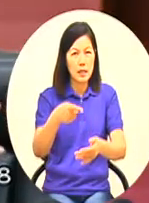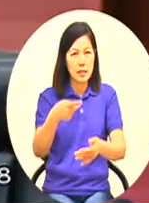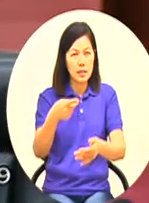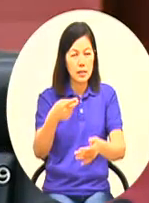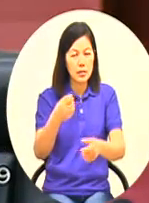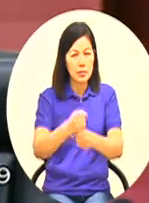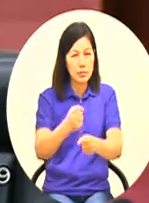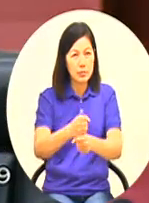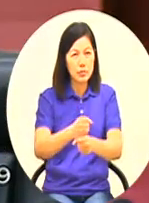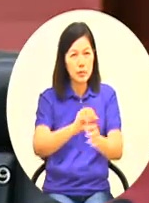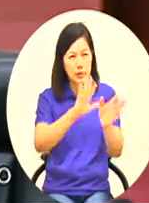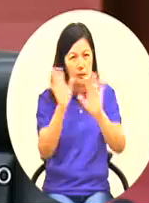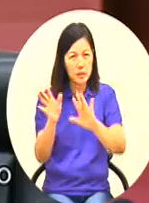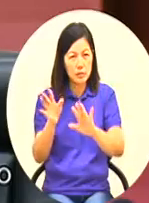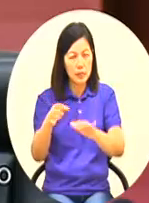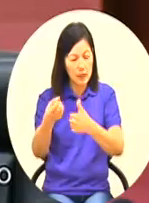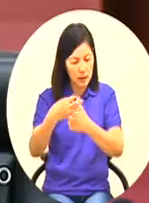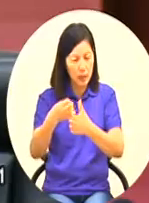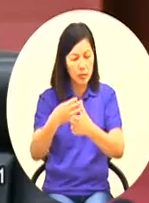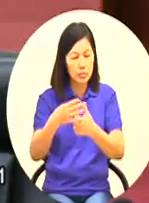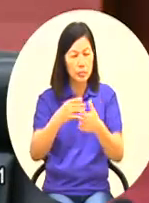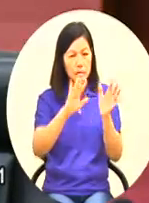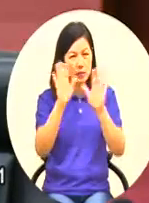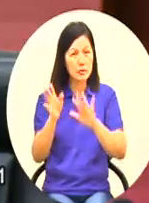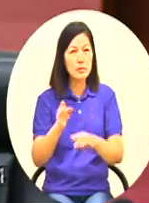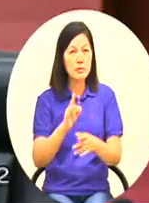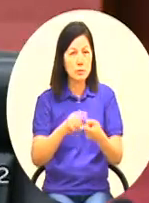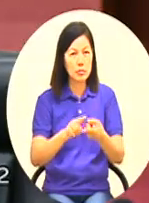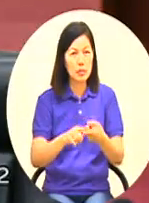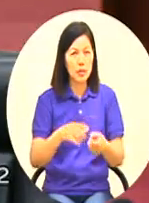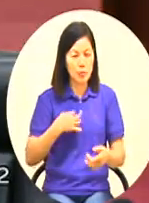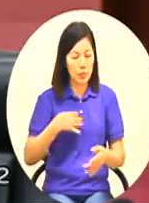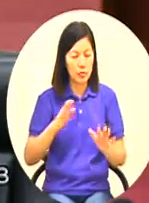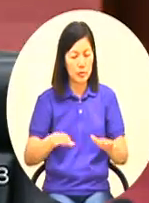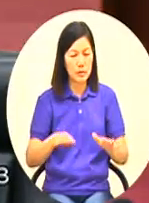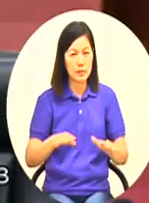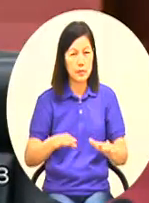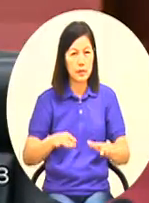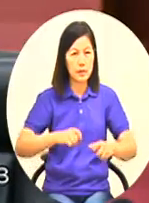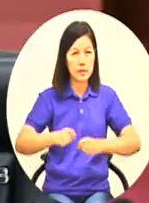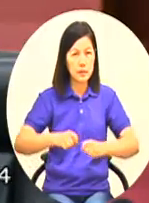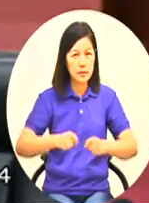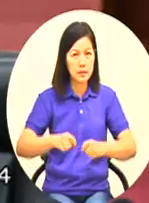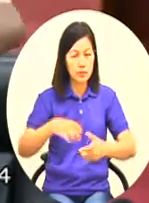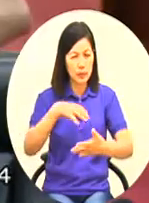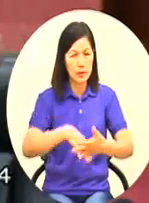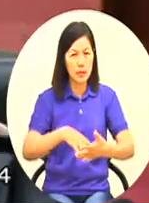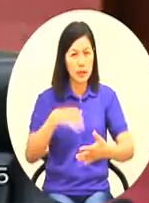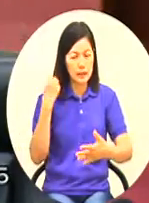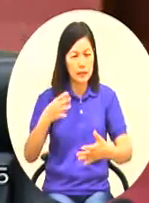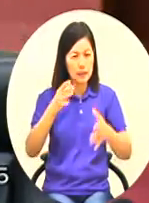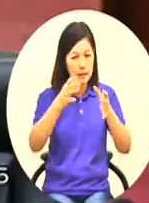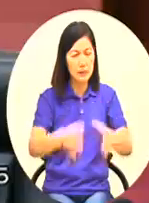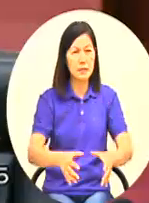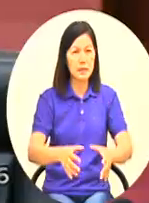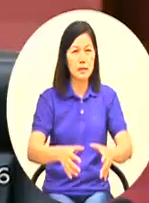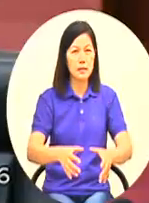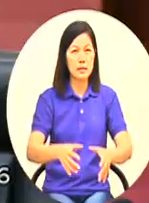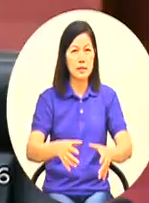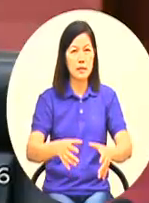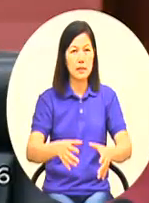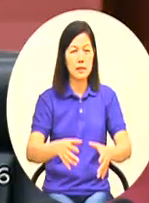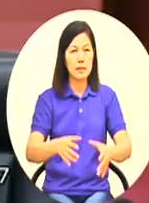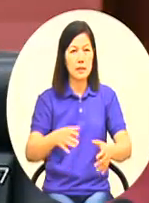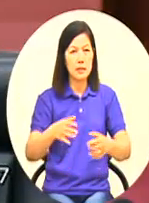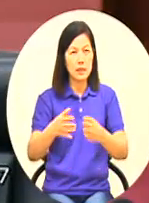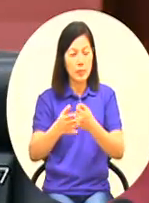向嘛。你即摆当讲就是安尼嘛， 是， 对不对？我即摆要了解就是讲，恁的计划当中咧新增的，吼，当然维护是再旧的维护嘛，对不